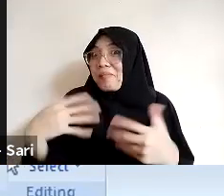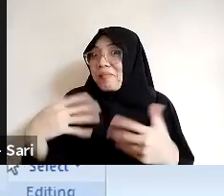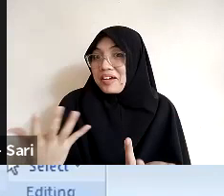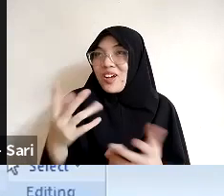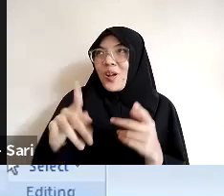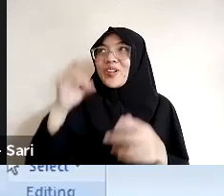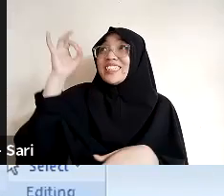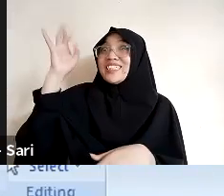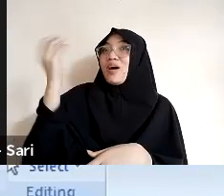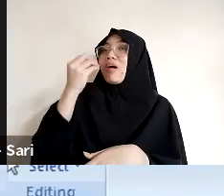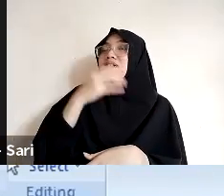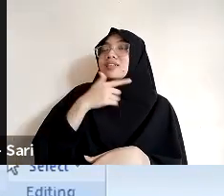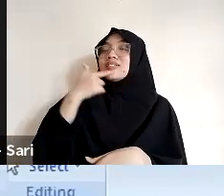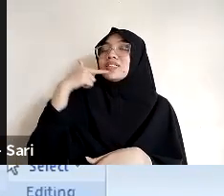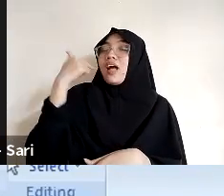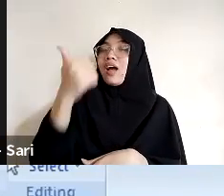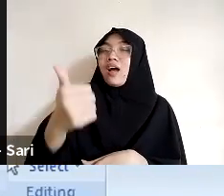nih.